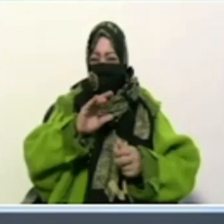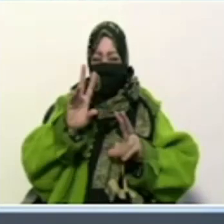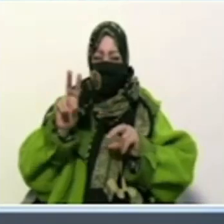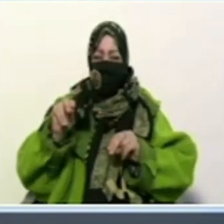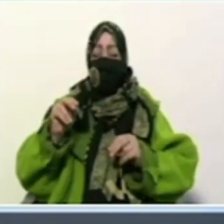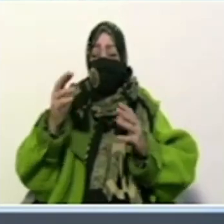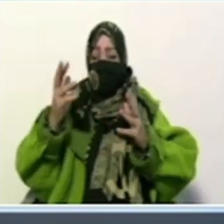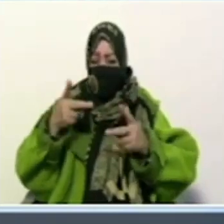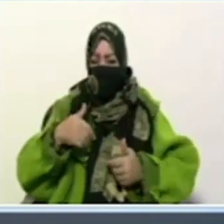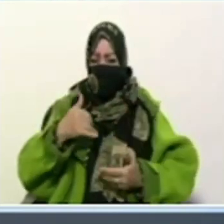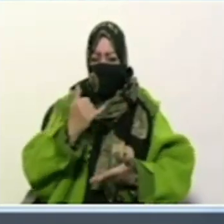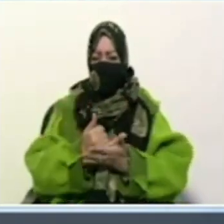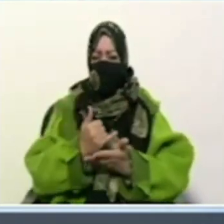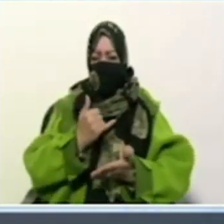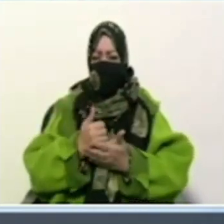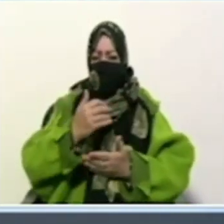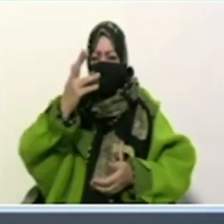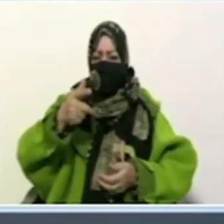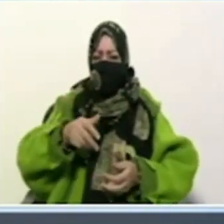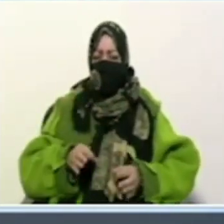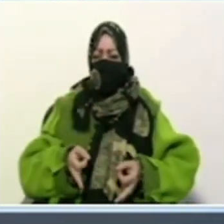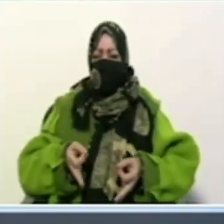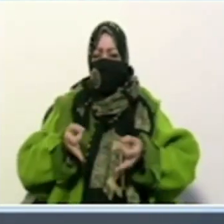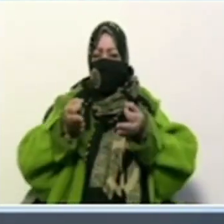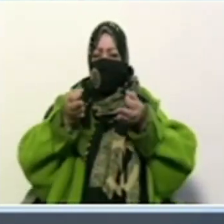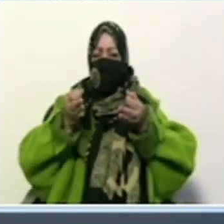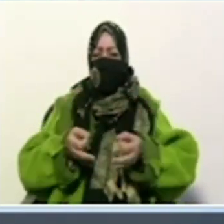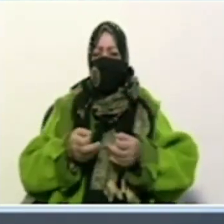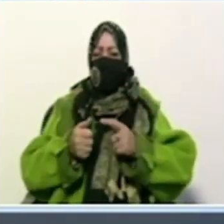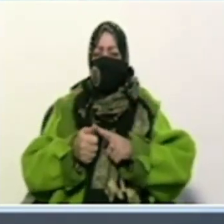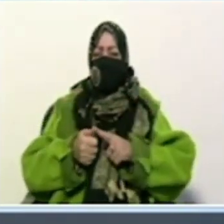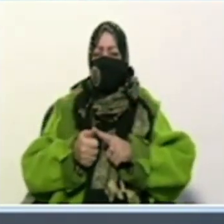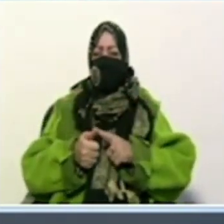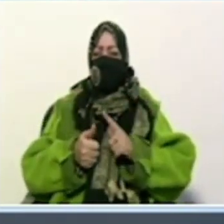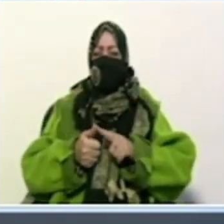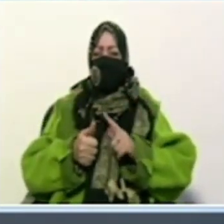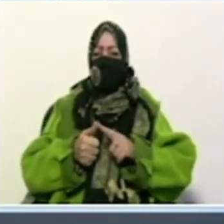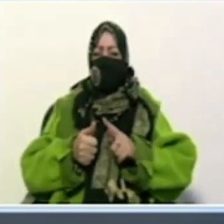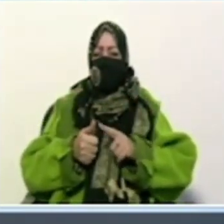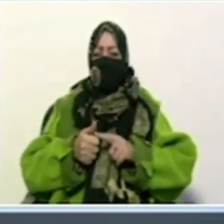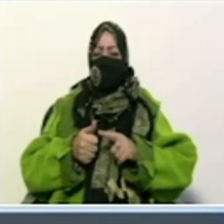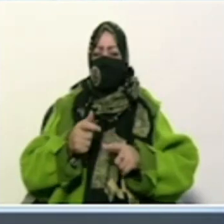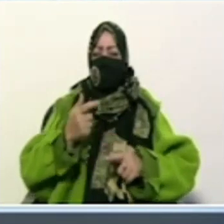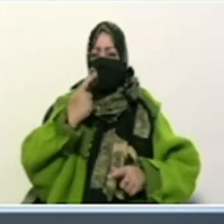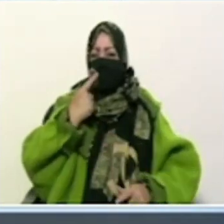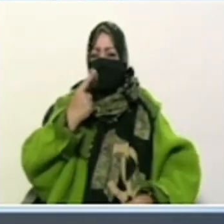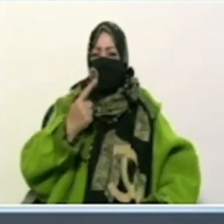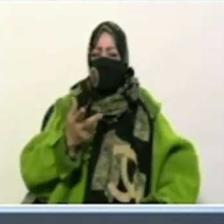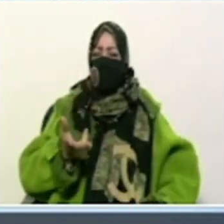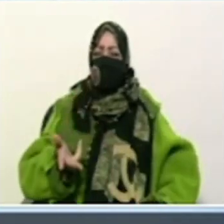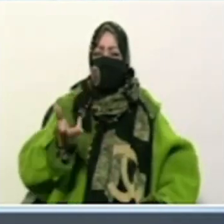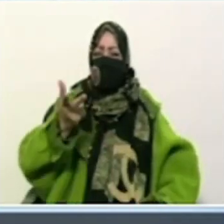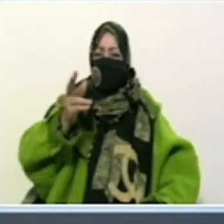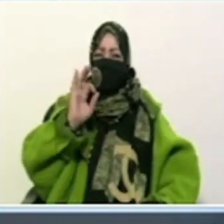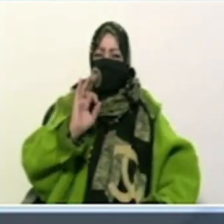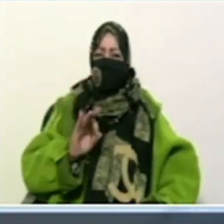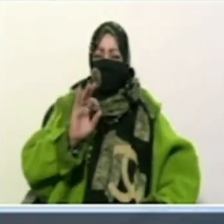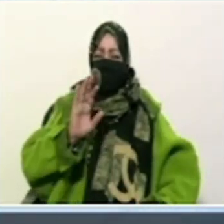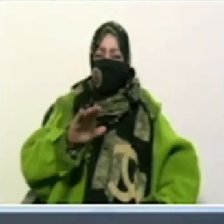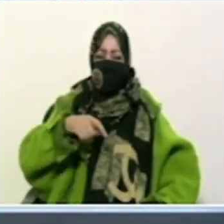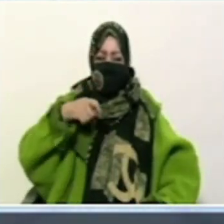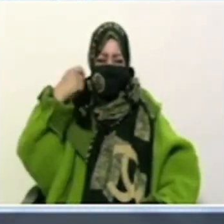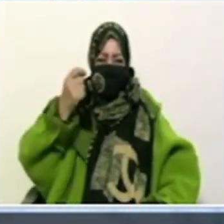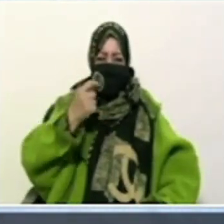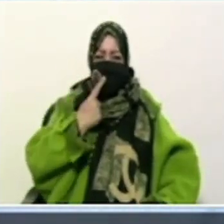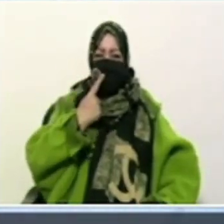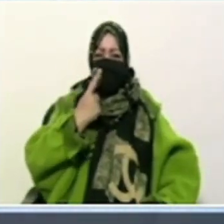في الضأن ما بلغ سنة، وفي المعز ما أوفى السنة، ودخل في الثانية وتجاوزها يعني دخل في السنة